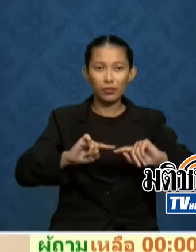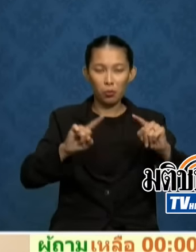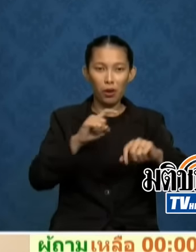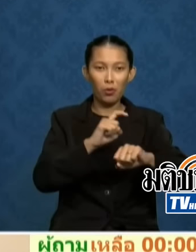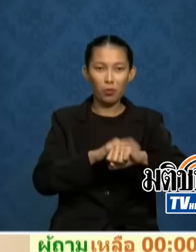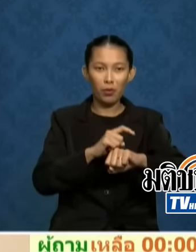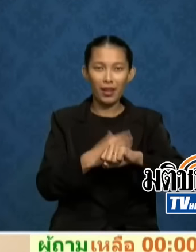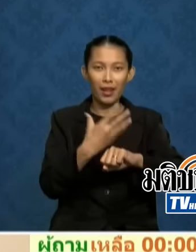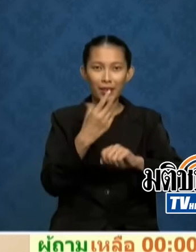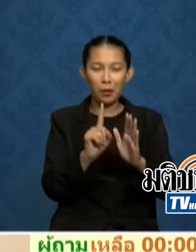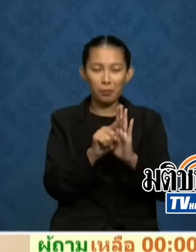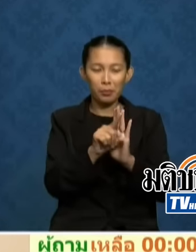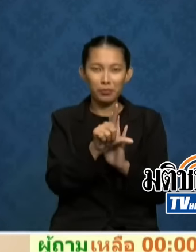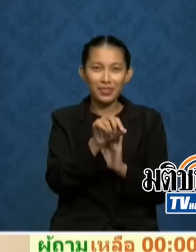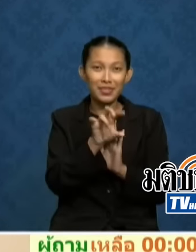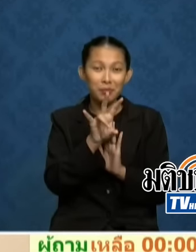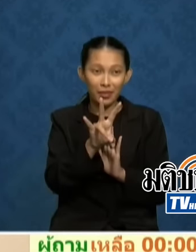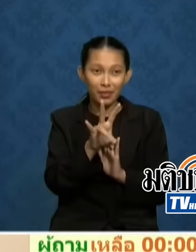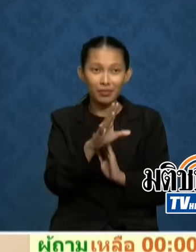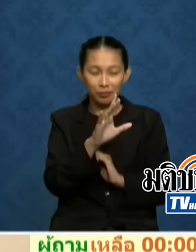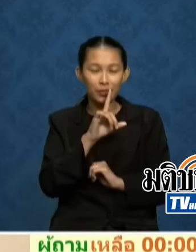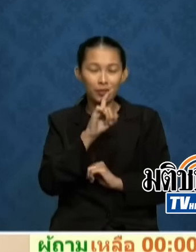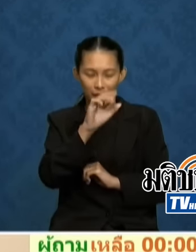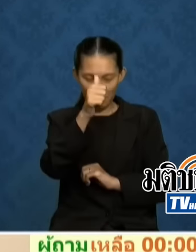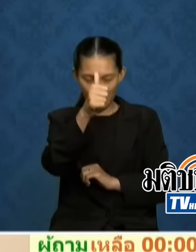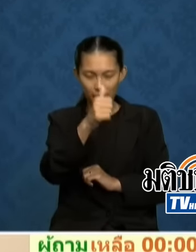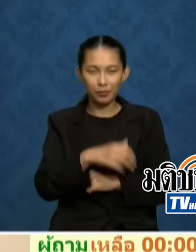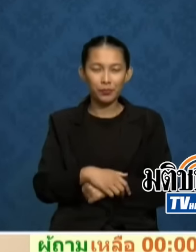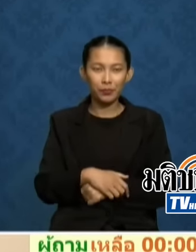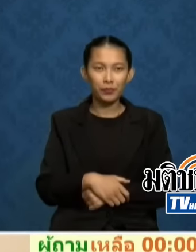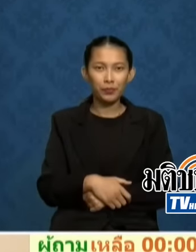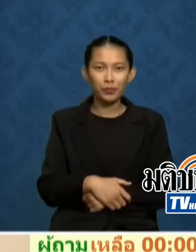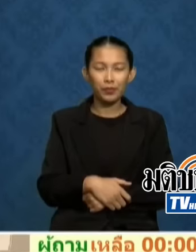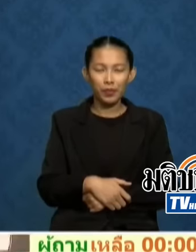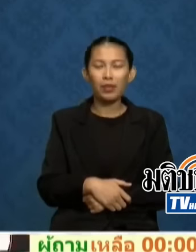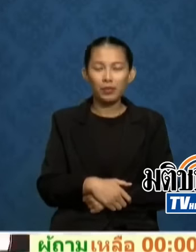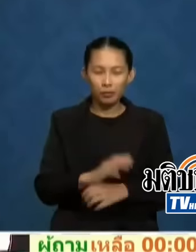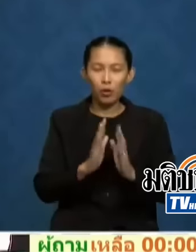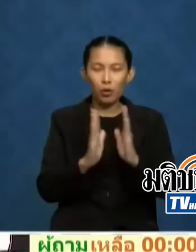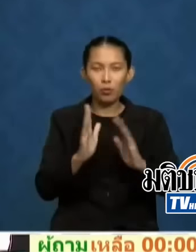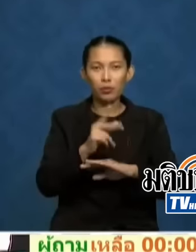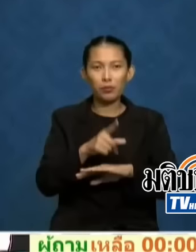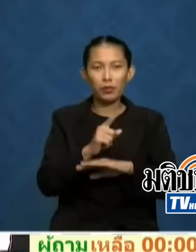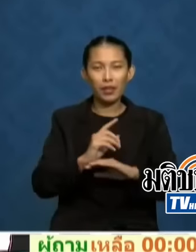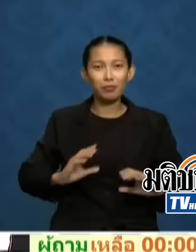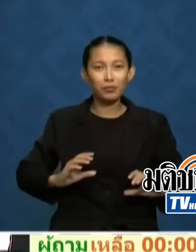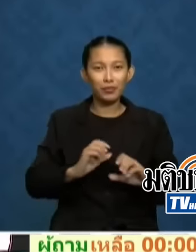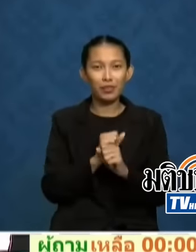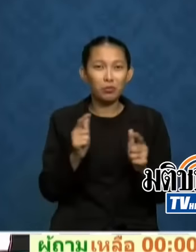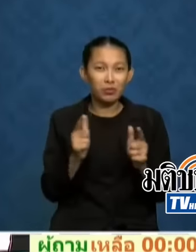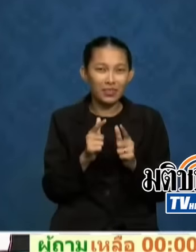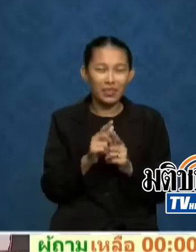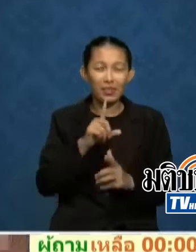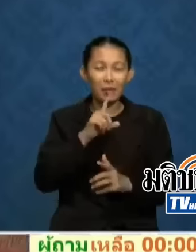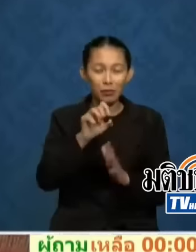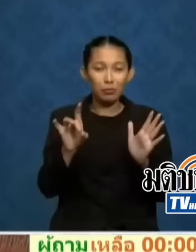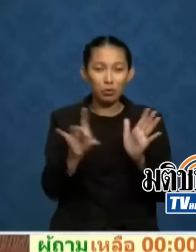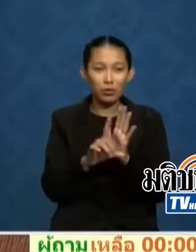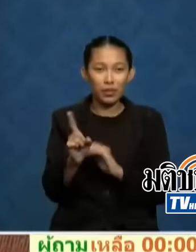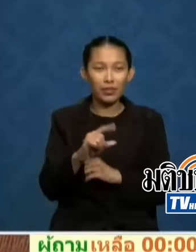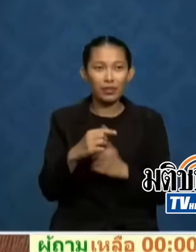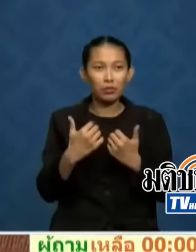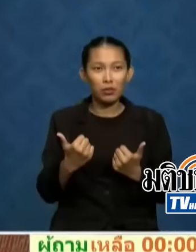ลา27 วินาทีท่านถามได้เลยครับถามท่านครับ ครับขอบคุณท่านประธานครับขอสรุปท่านๆกับคำถามสุดท้ายนะครับผ